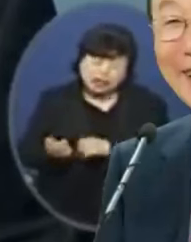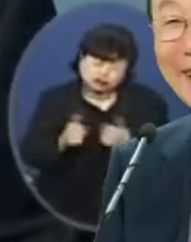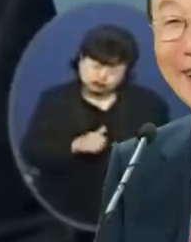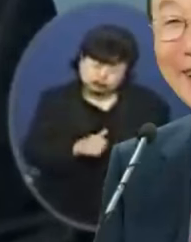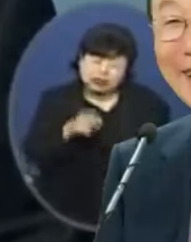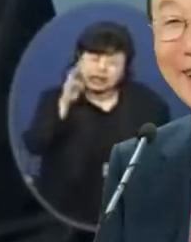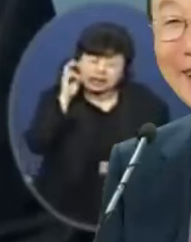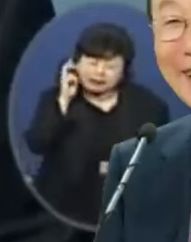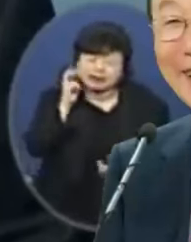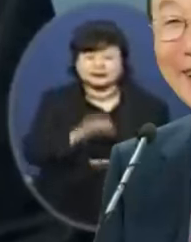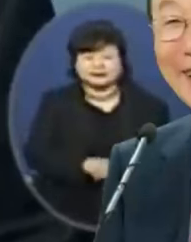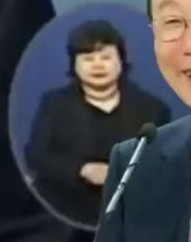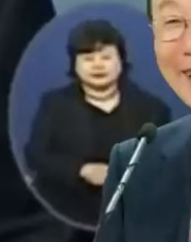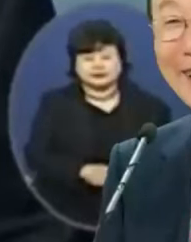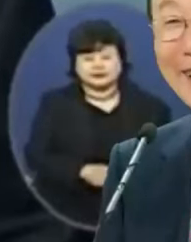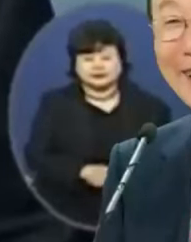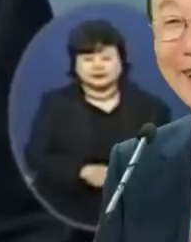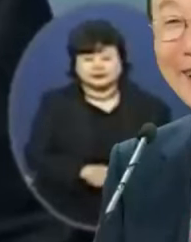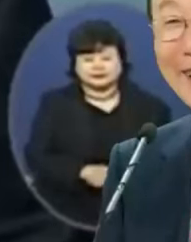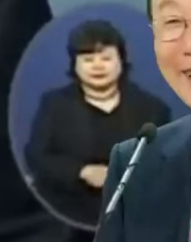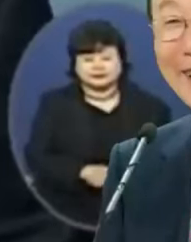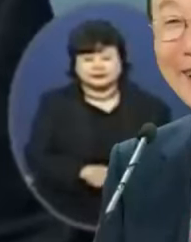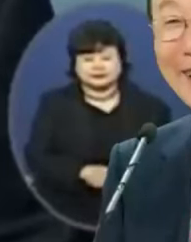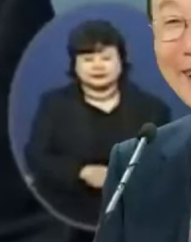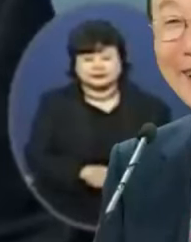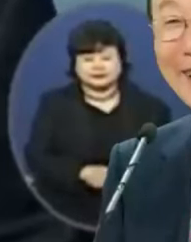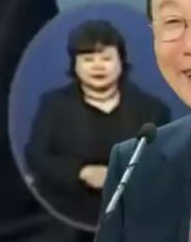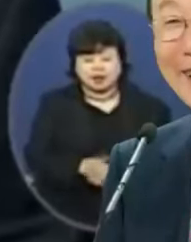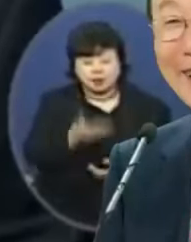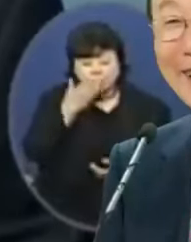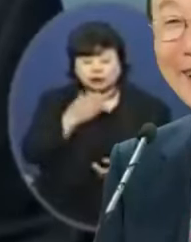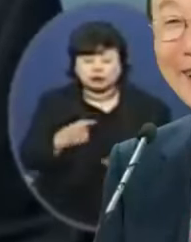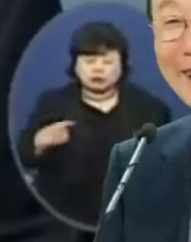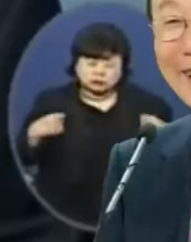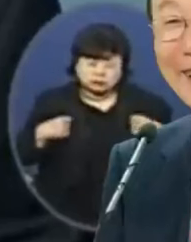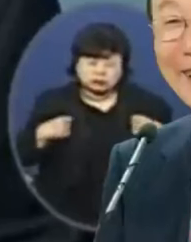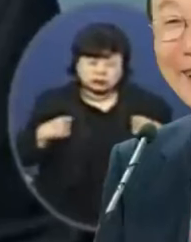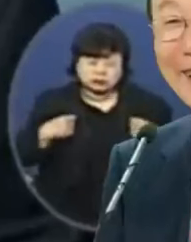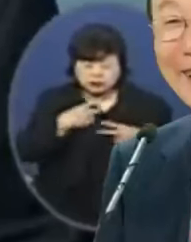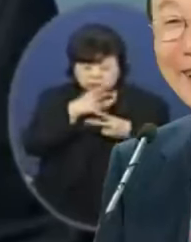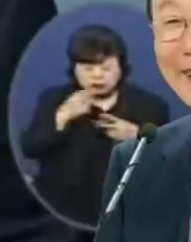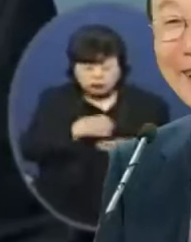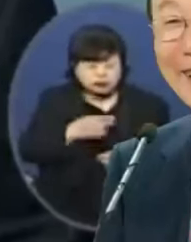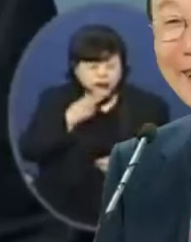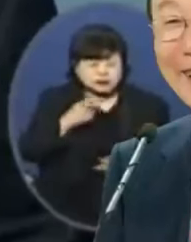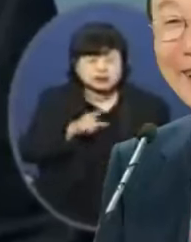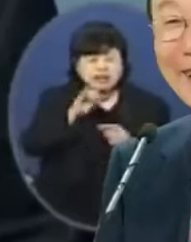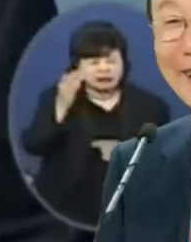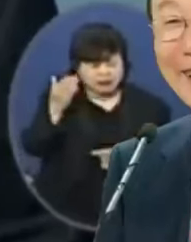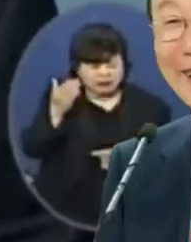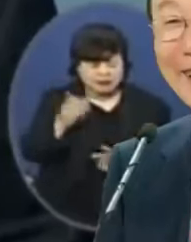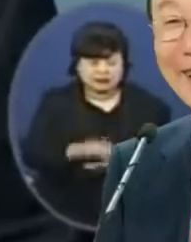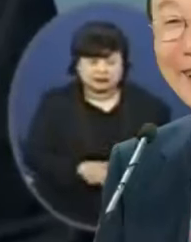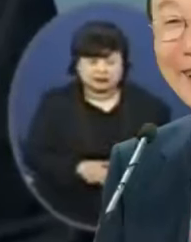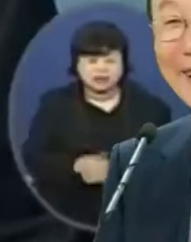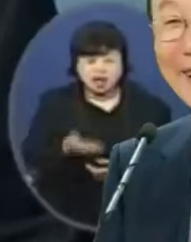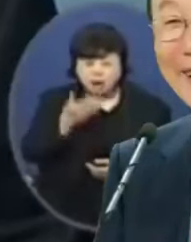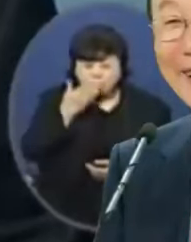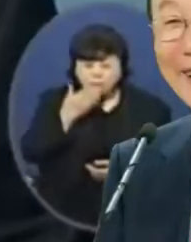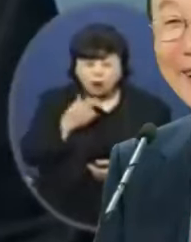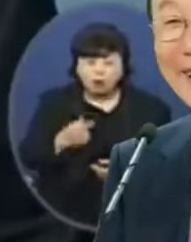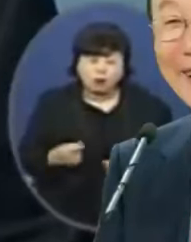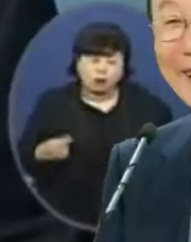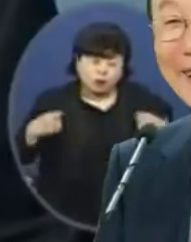나요. 그래도 이식주 문제를 걱정하지 않고 살아야 사는 것이지 이식주 문제가 걱정이